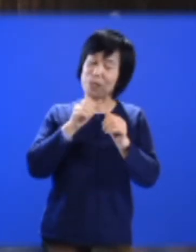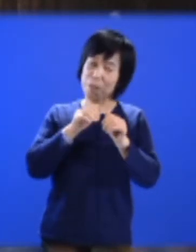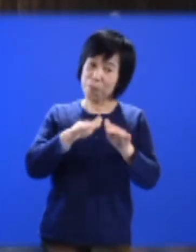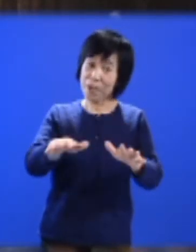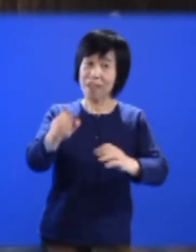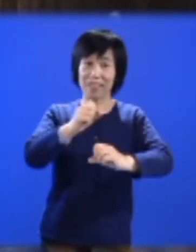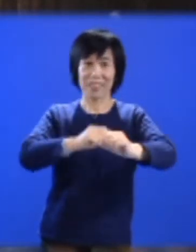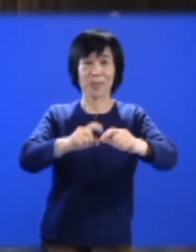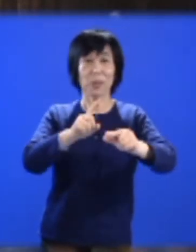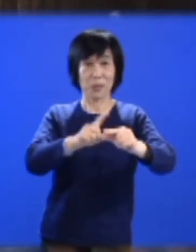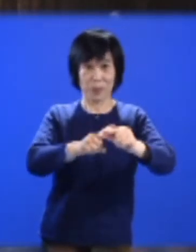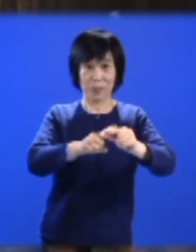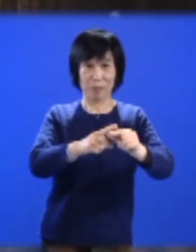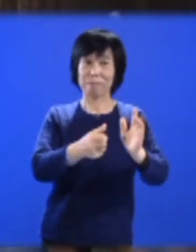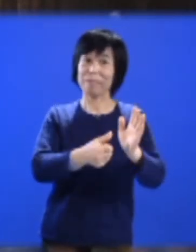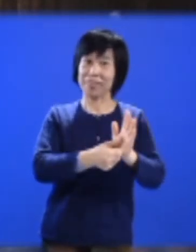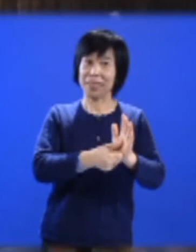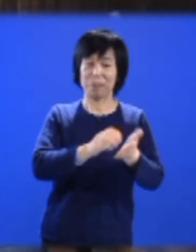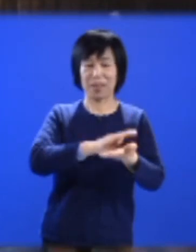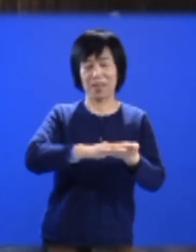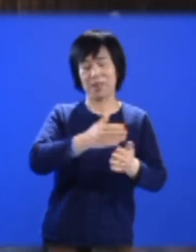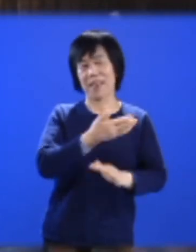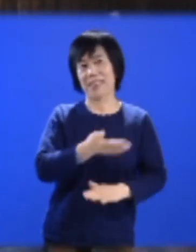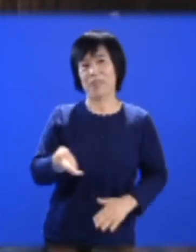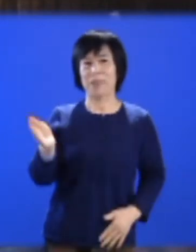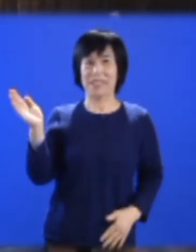水かなさんです。